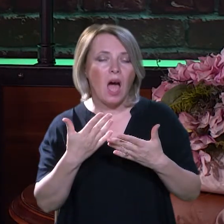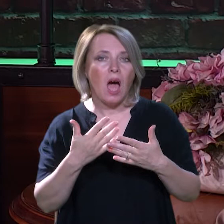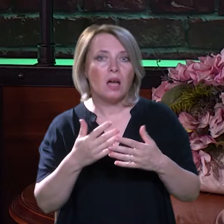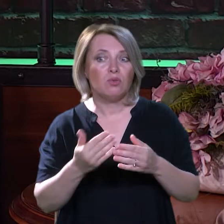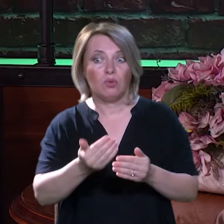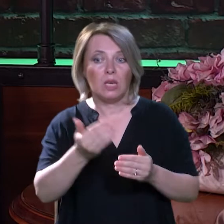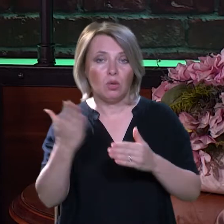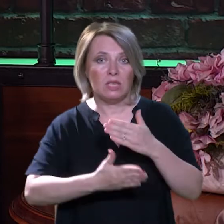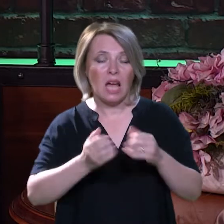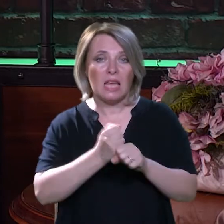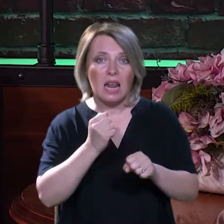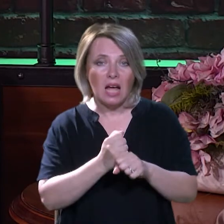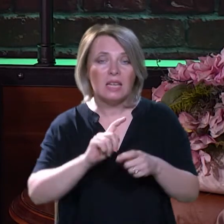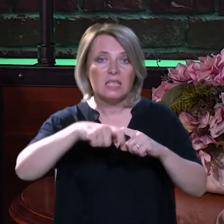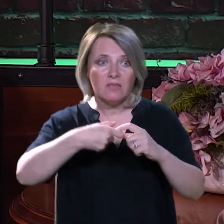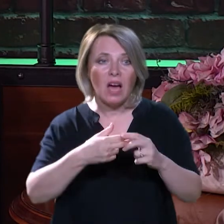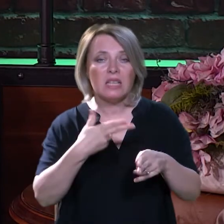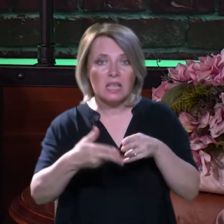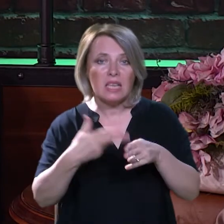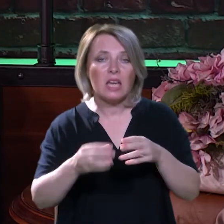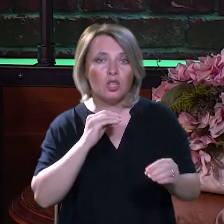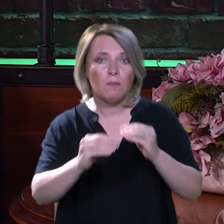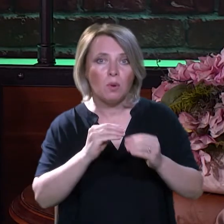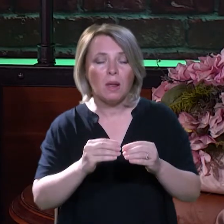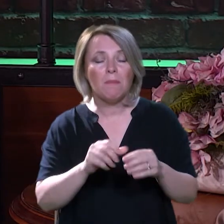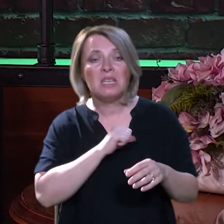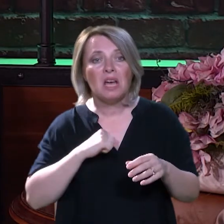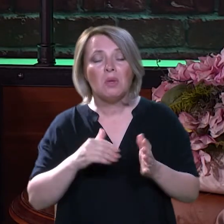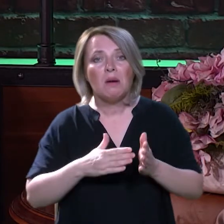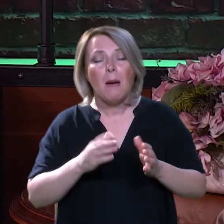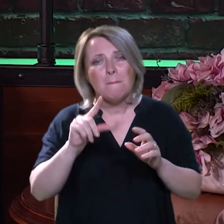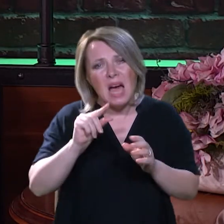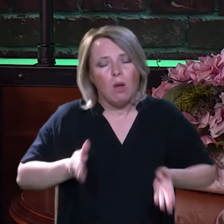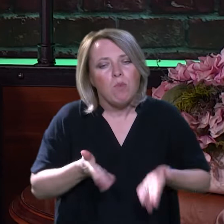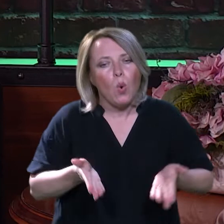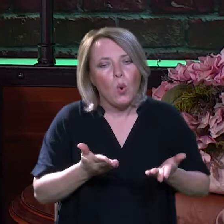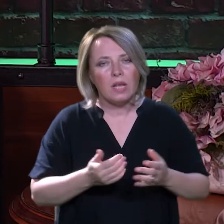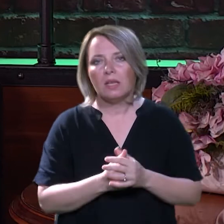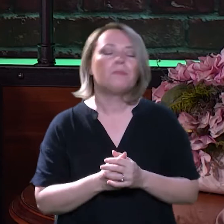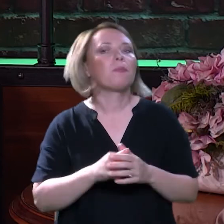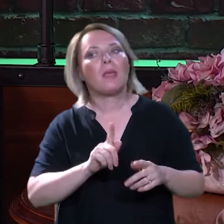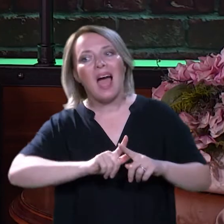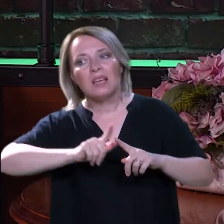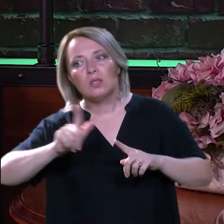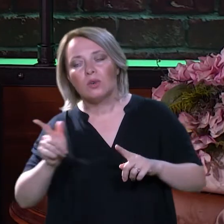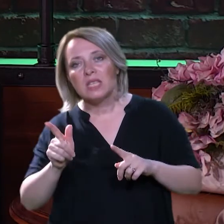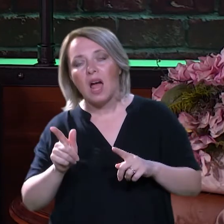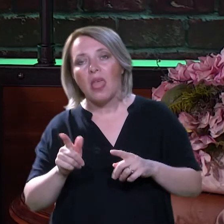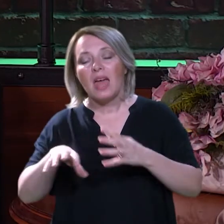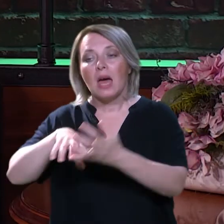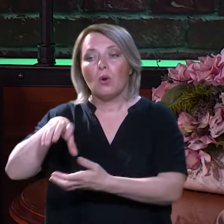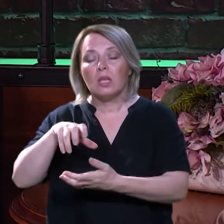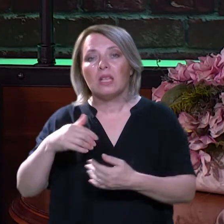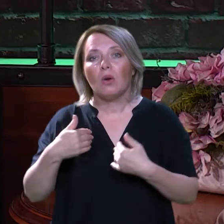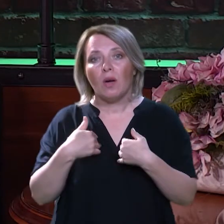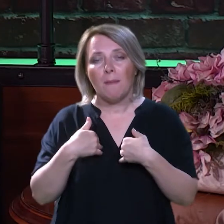radili stvari koje bi išli ka rješavanju problema. Pa je potrebno samo malo pogurati da taj dio dođe. A oni